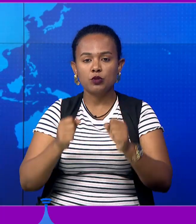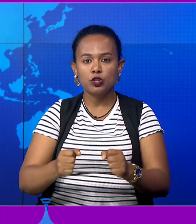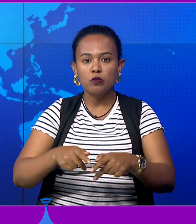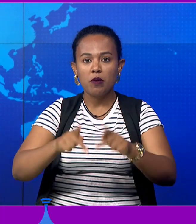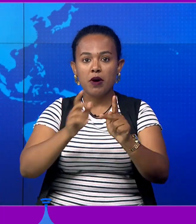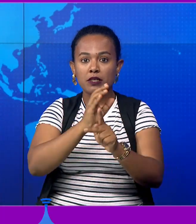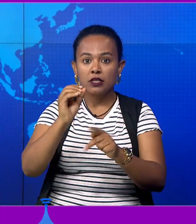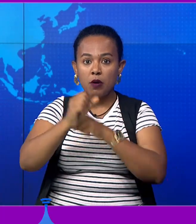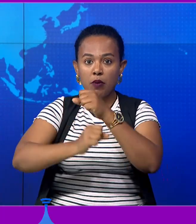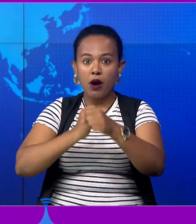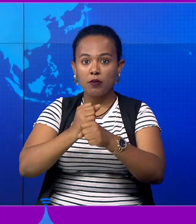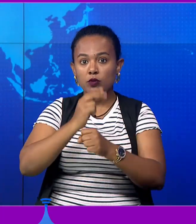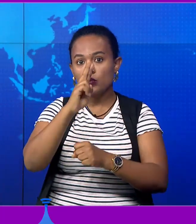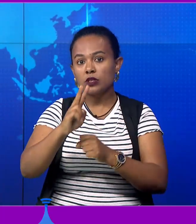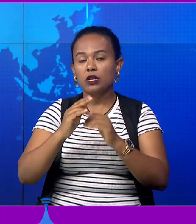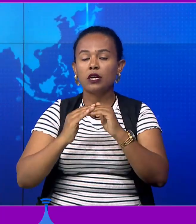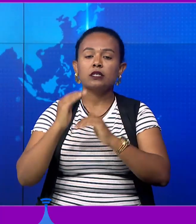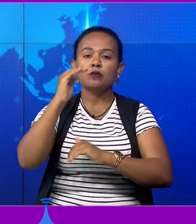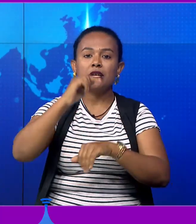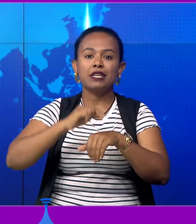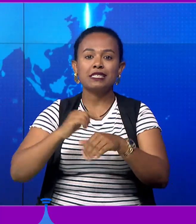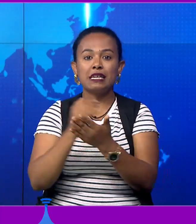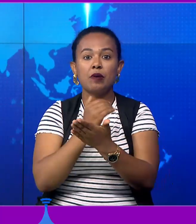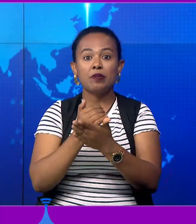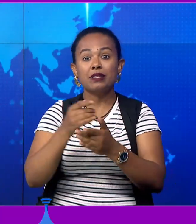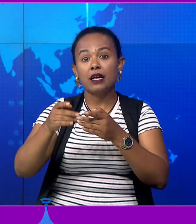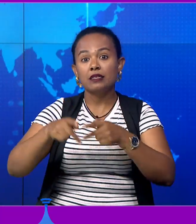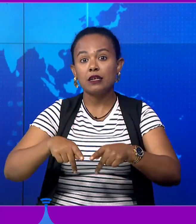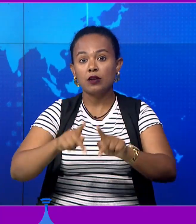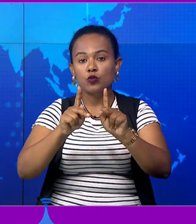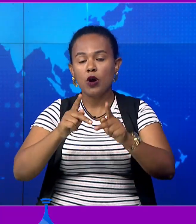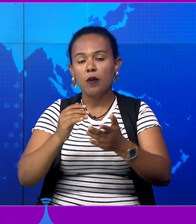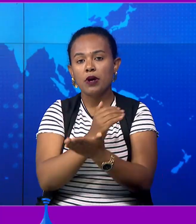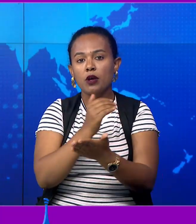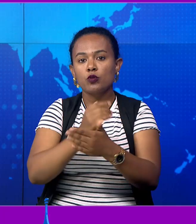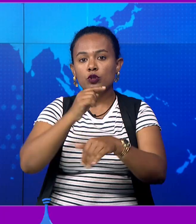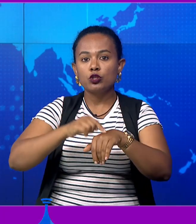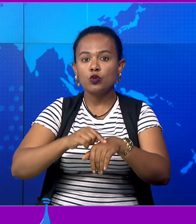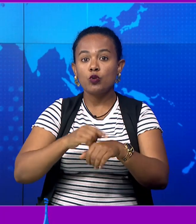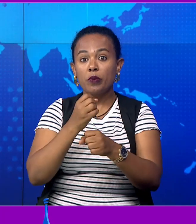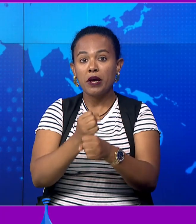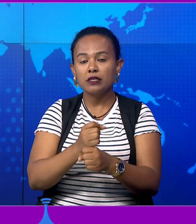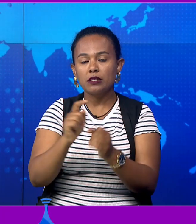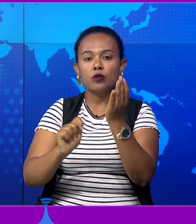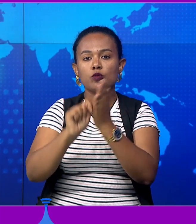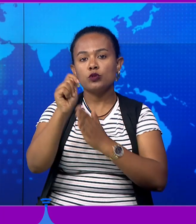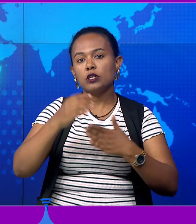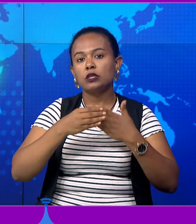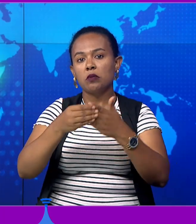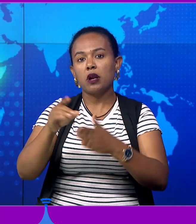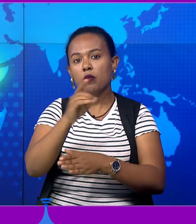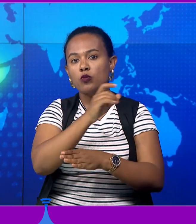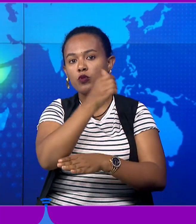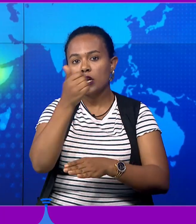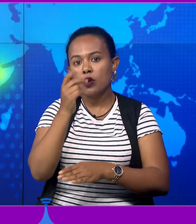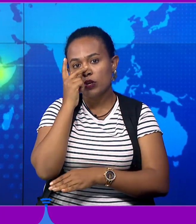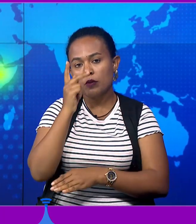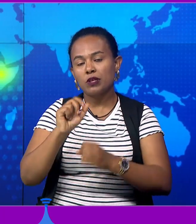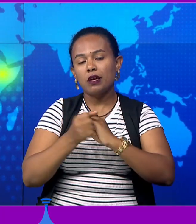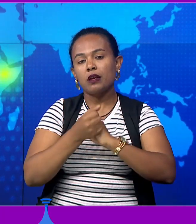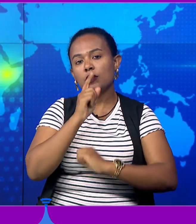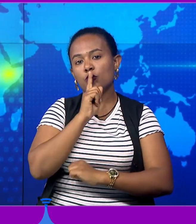በማረስና በአመት 2 ከዚያ በላይ ጊዜ ለማምረትም አስተራረሱም አመራረቱም ጊዜውን በዋጀ ቴክኖሎጂ እየተመራ መሆኑም ሌላው የሚታይ ለውጥ